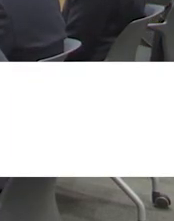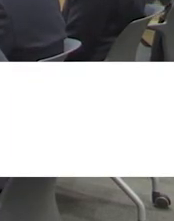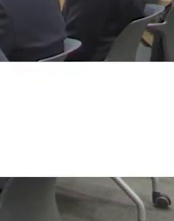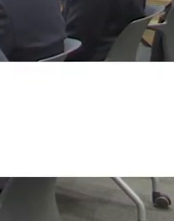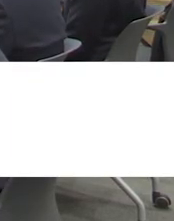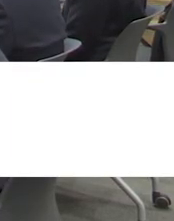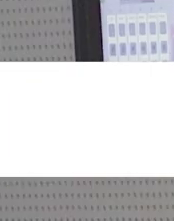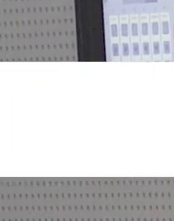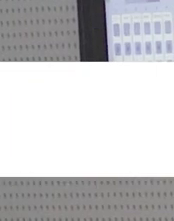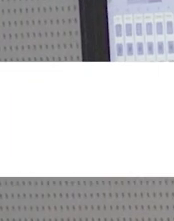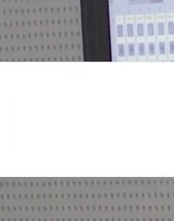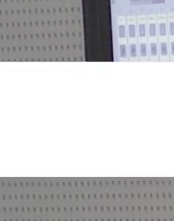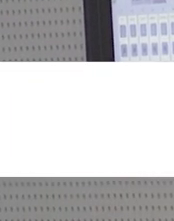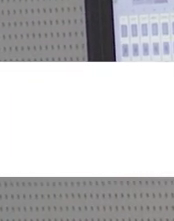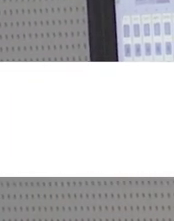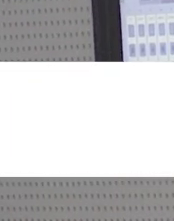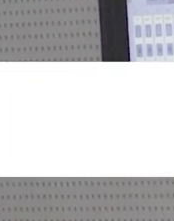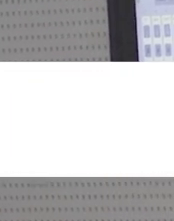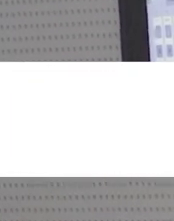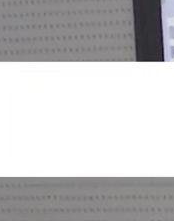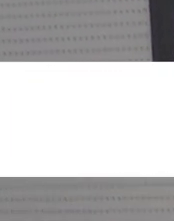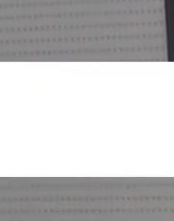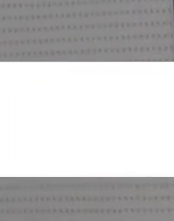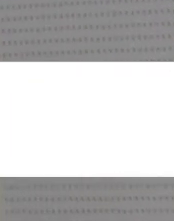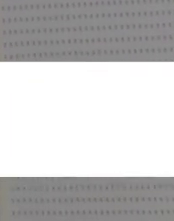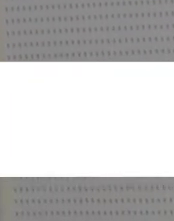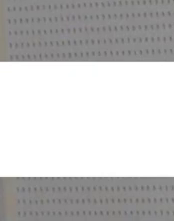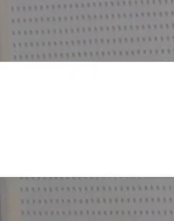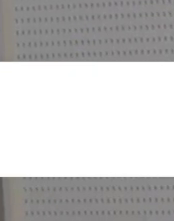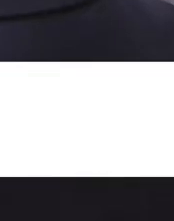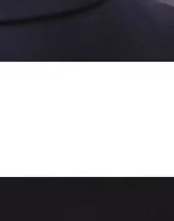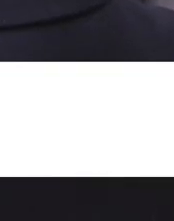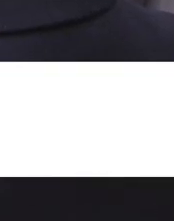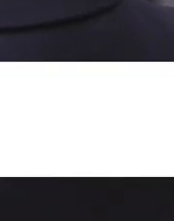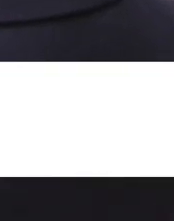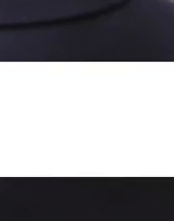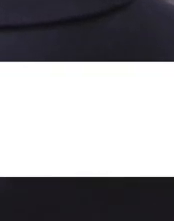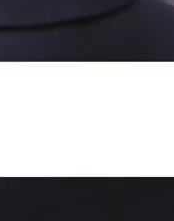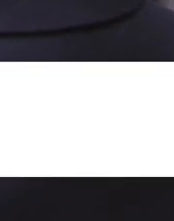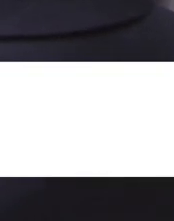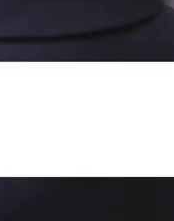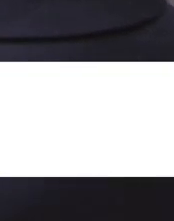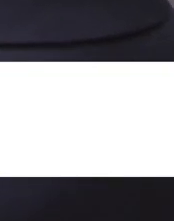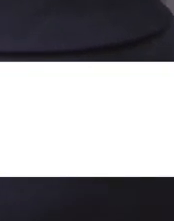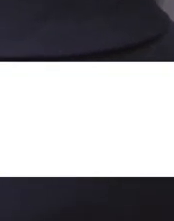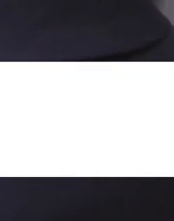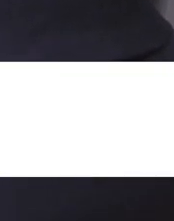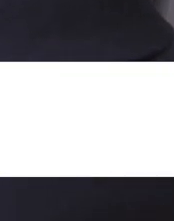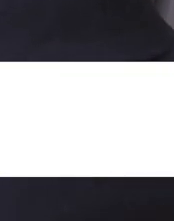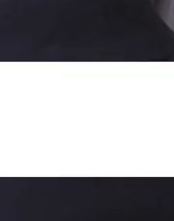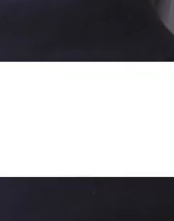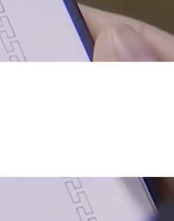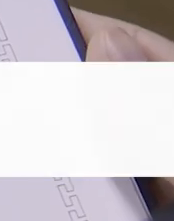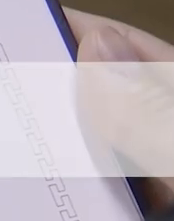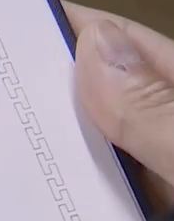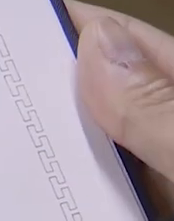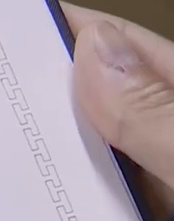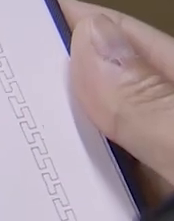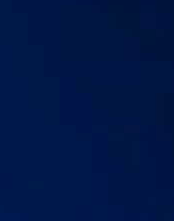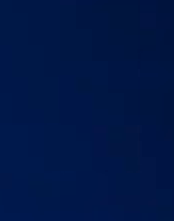지난 3일 LG사이언스파크에서 2040 직장인 스마일 프로젝트 마음건강 친화기업 인증식이